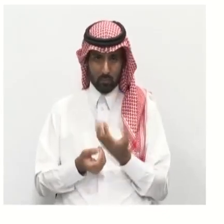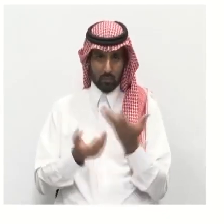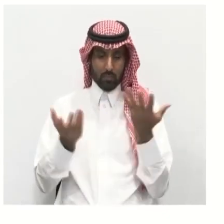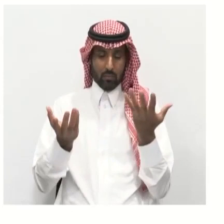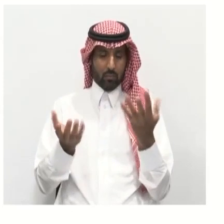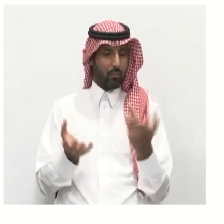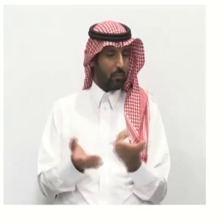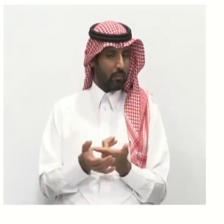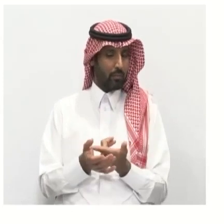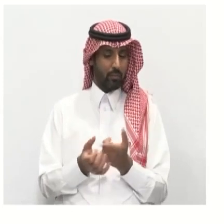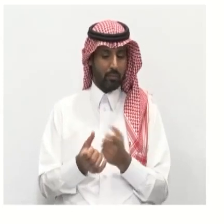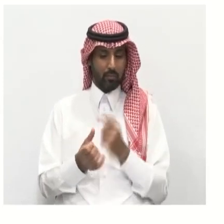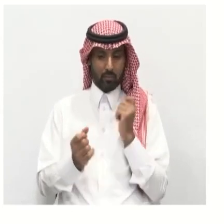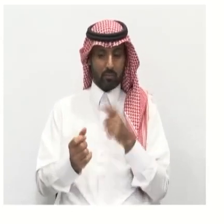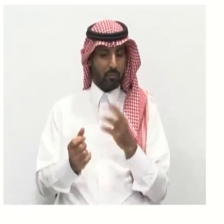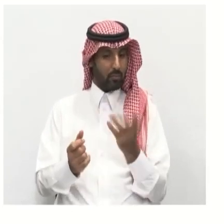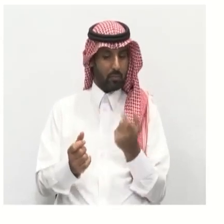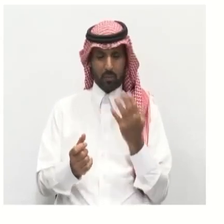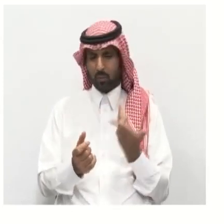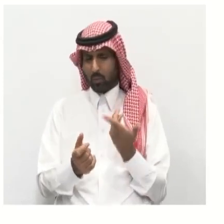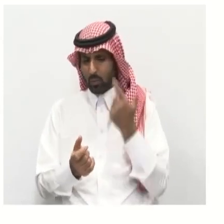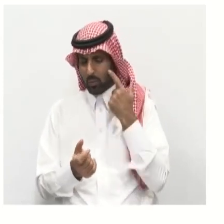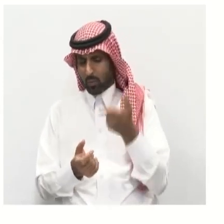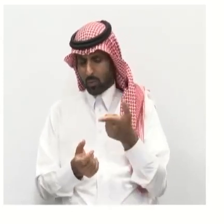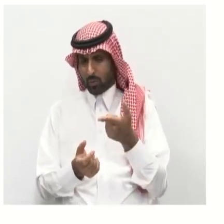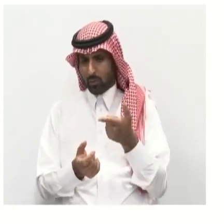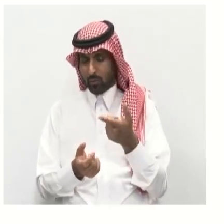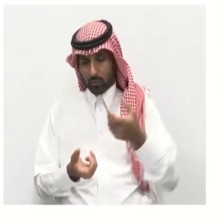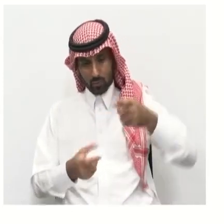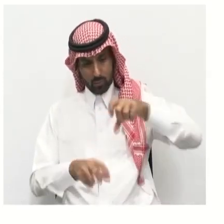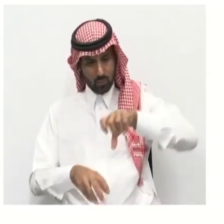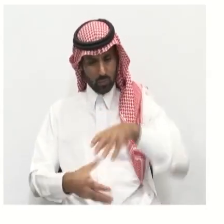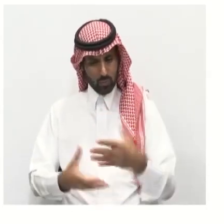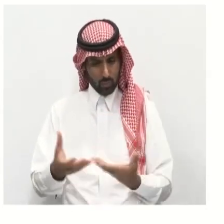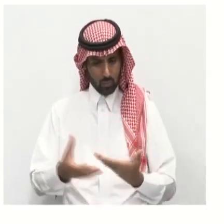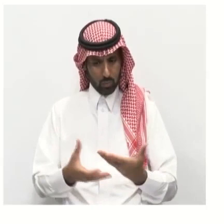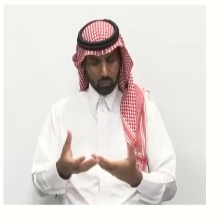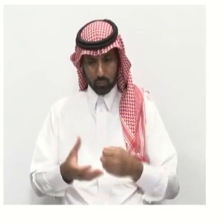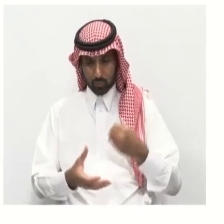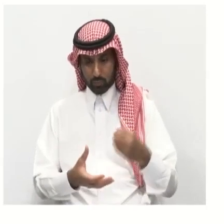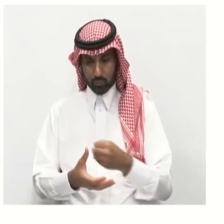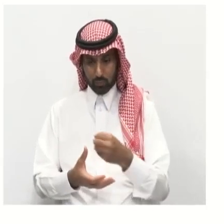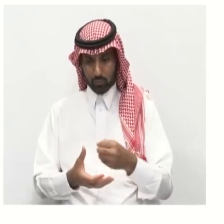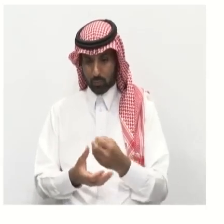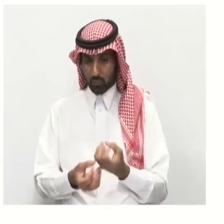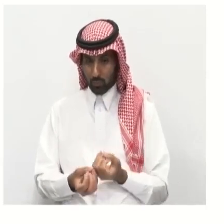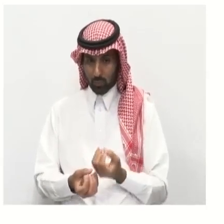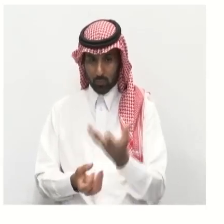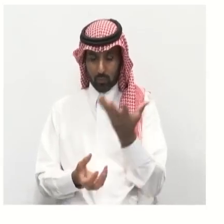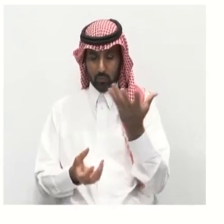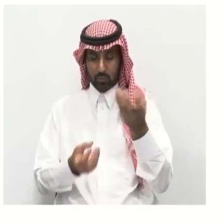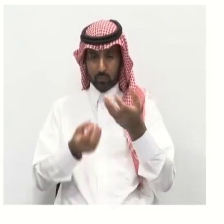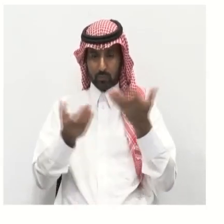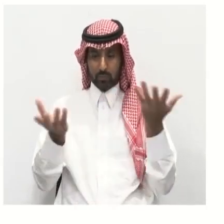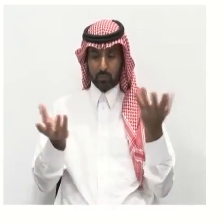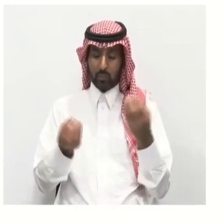سوف نحقق الهدف كيف تتوقع ما اذا كانت التفاعلات في المحاليل المائيه ستؤدي الى انتاج